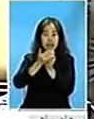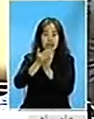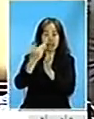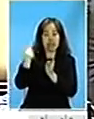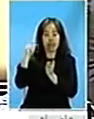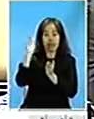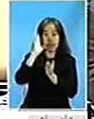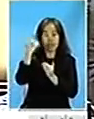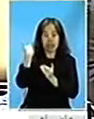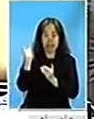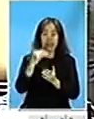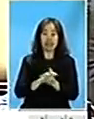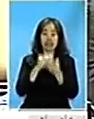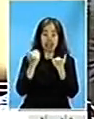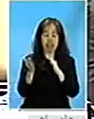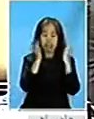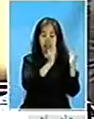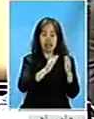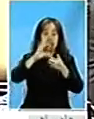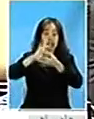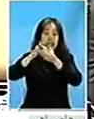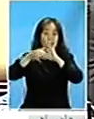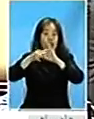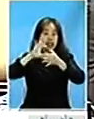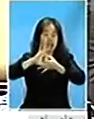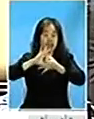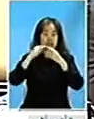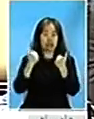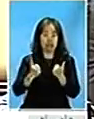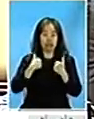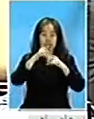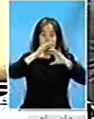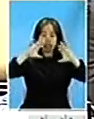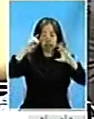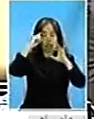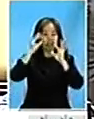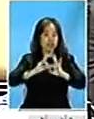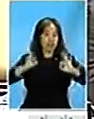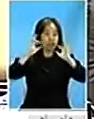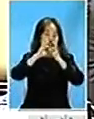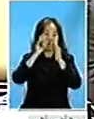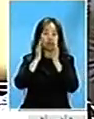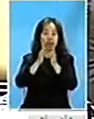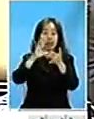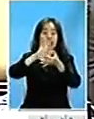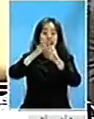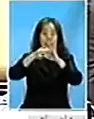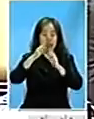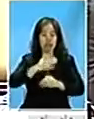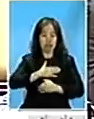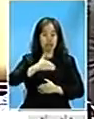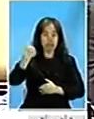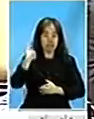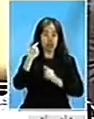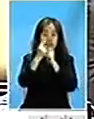ออนุญาตแต่อีกนิดเดียวนะครับประเด็นเรื่องกีฬาความจริงแล้วรัฐบาลนี้ให้ความสำคัญกับเรื่องกีฬาตัวกับผมเองก็จำได้ว่าเคยได้สนทน